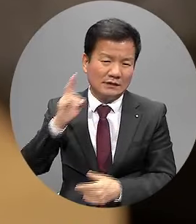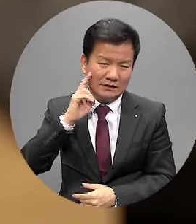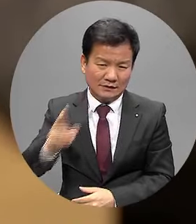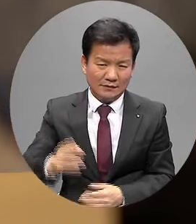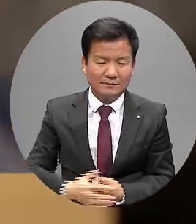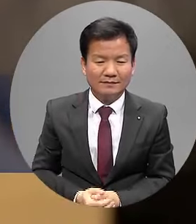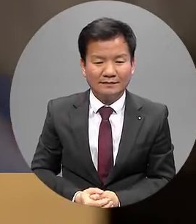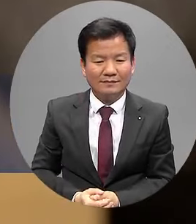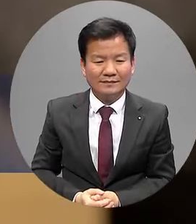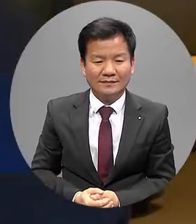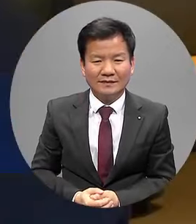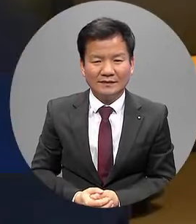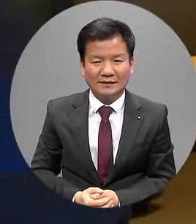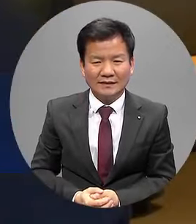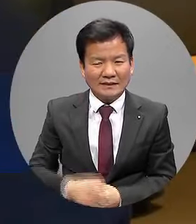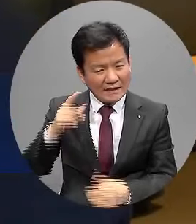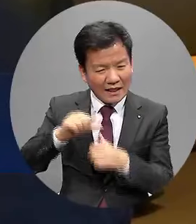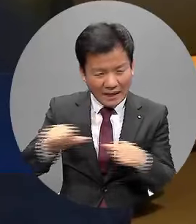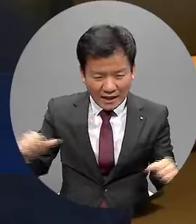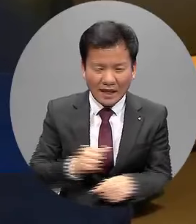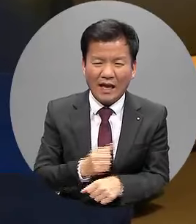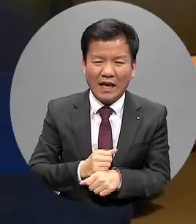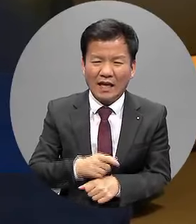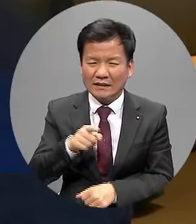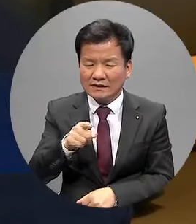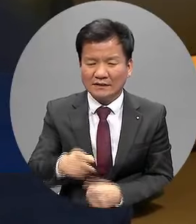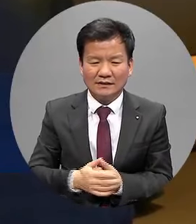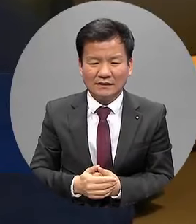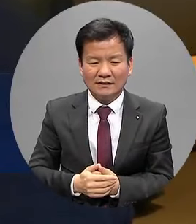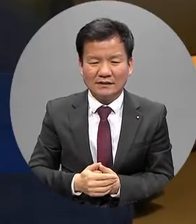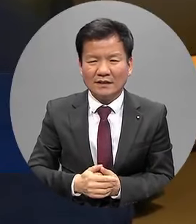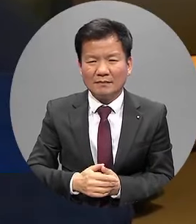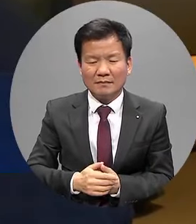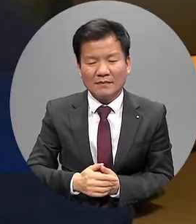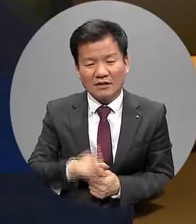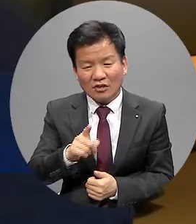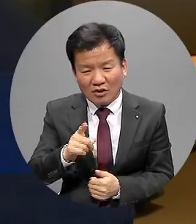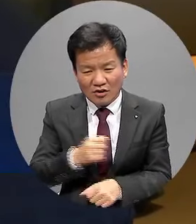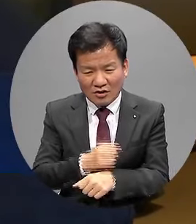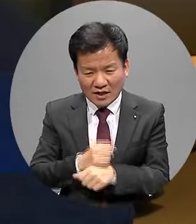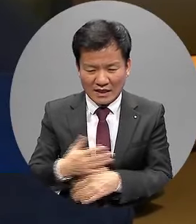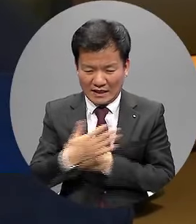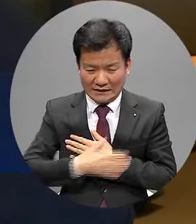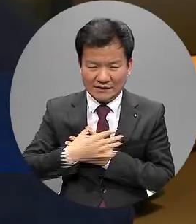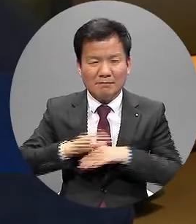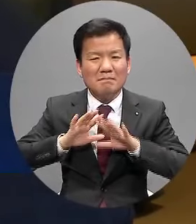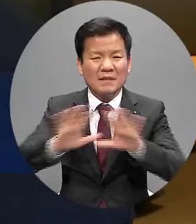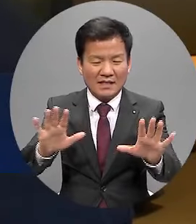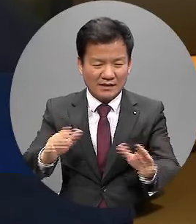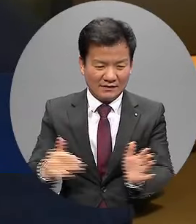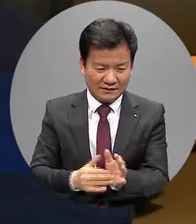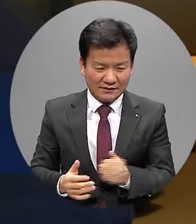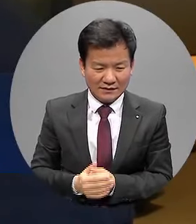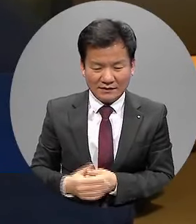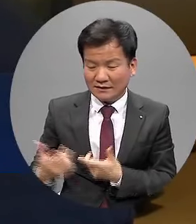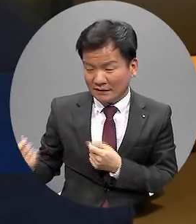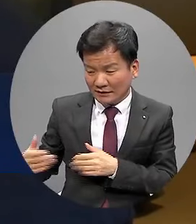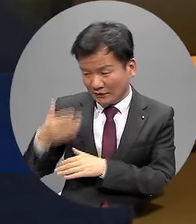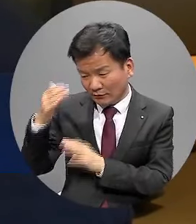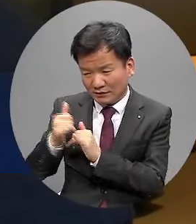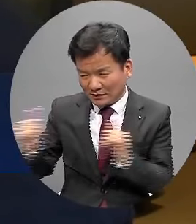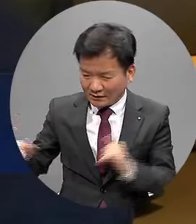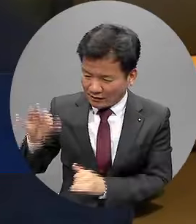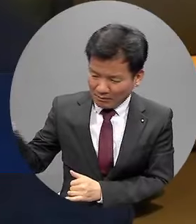에이, 네가 그렇지. 쯔쯔쯔쯔 하면서 에이, 아마 그러면서 제 가슴을 내쳤고요. 제 옆에 같은 젊은